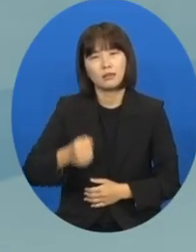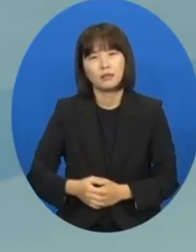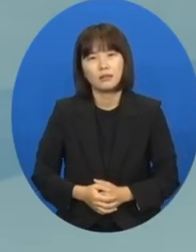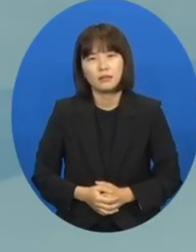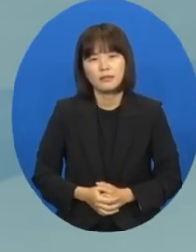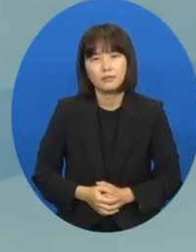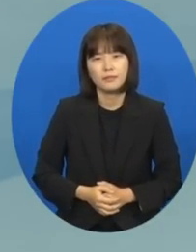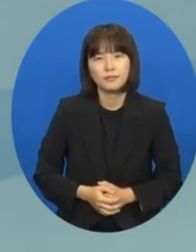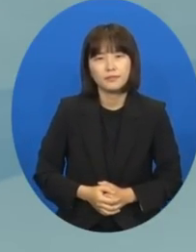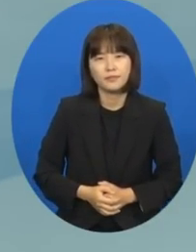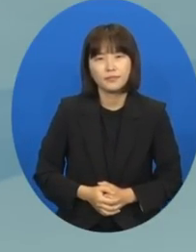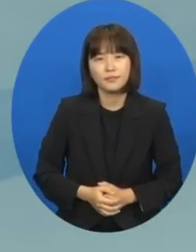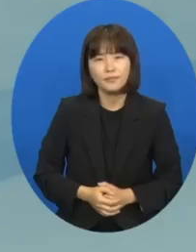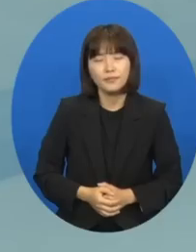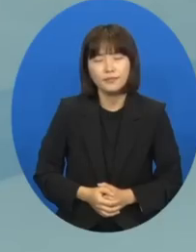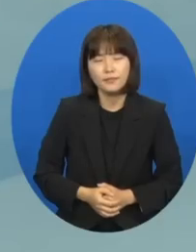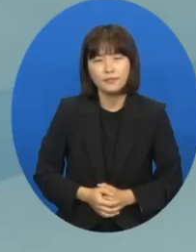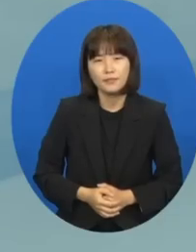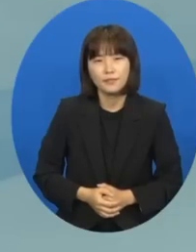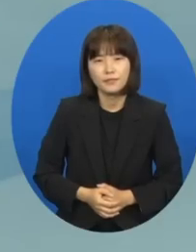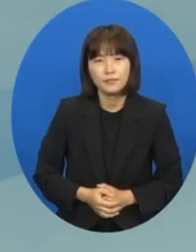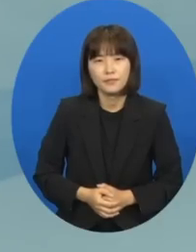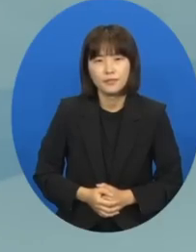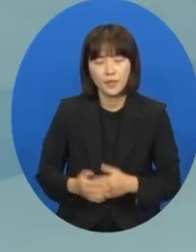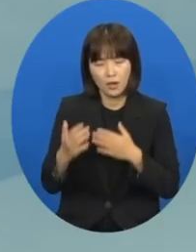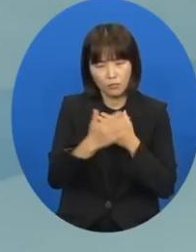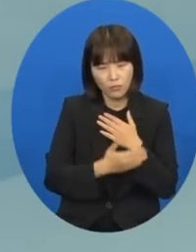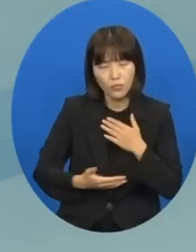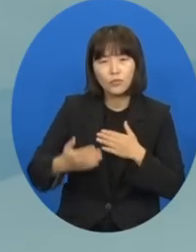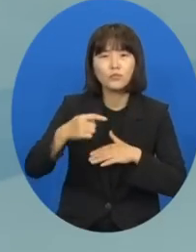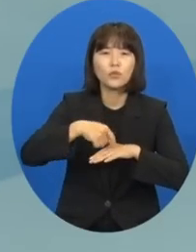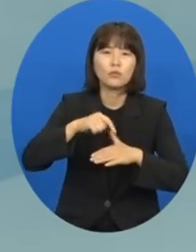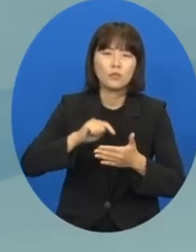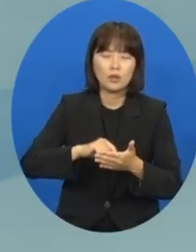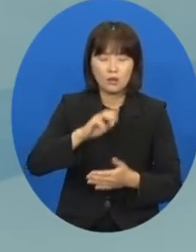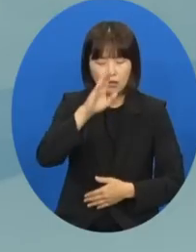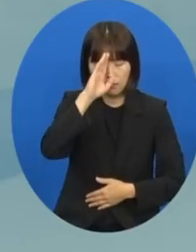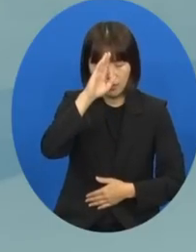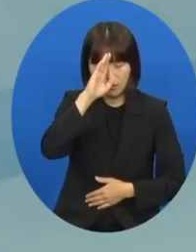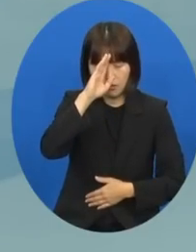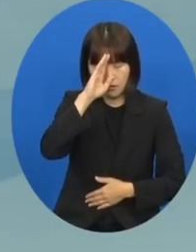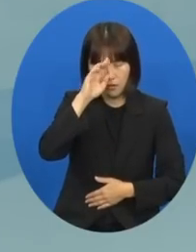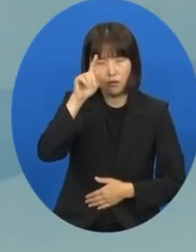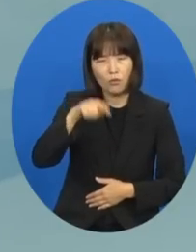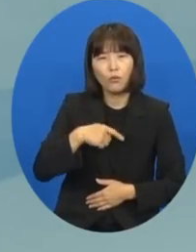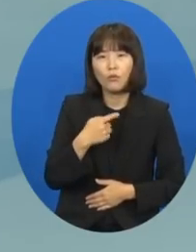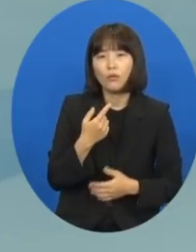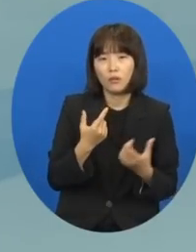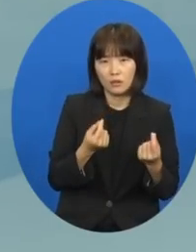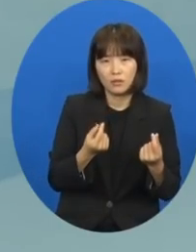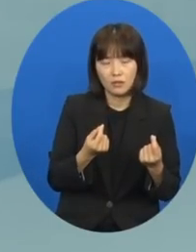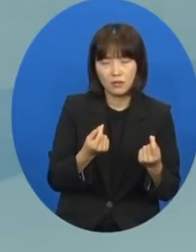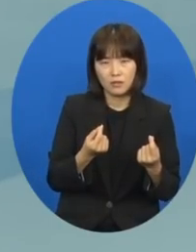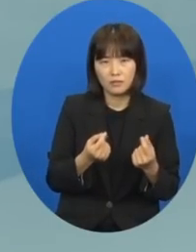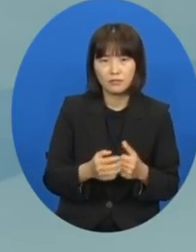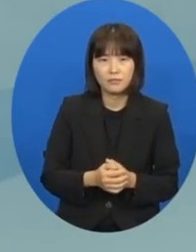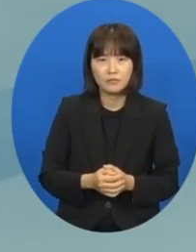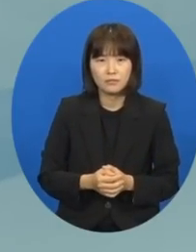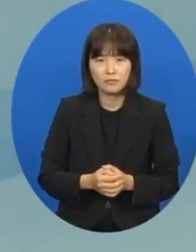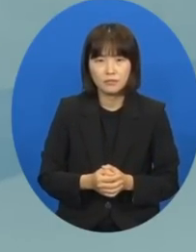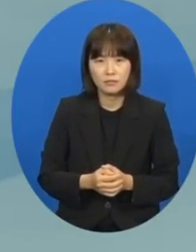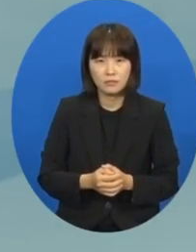거예요. 이게 몸도 마음도 병들기 시작하는 것입니다. 그리고 다시 돌아오면